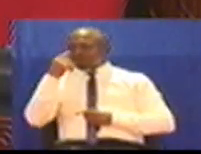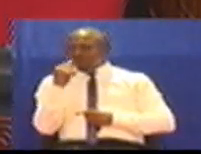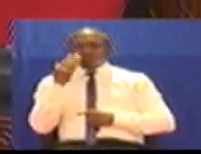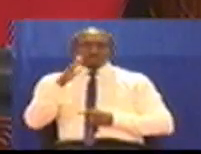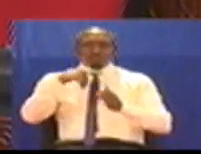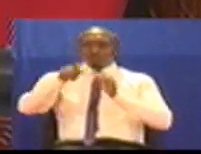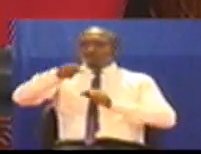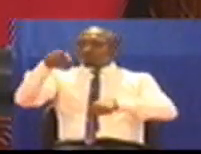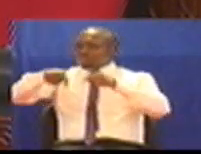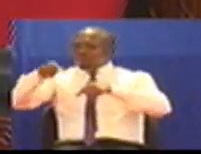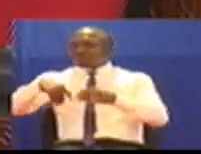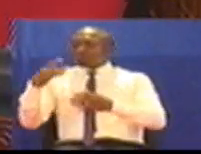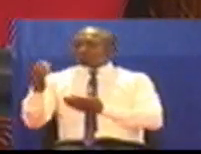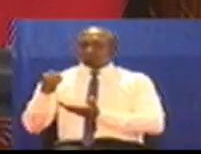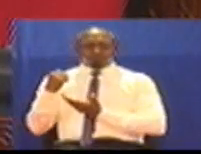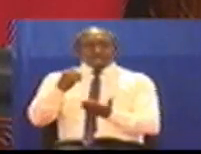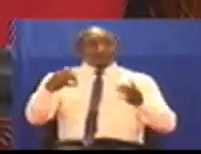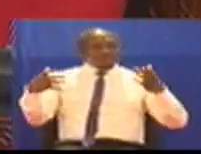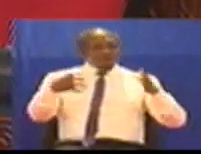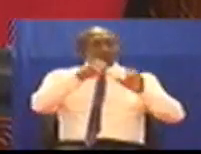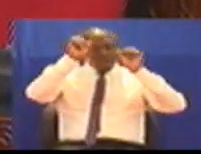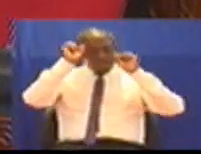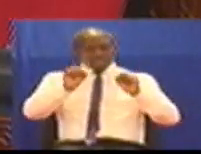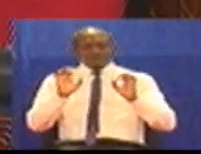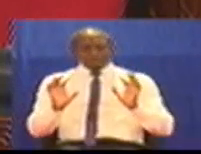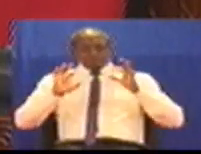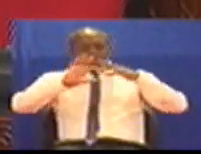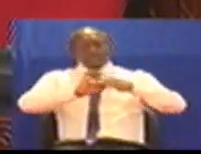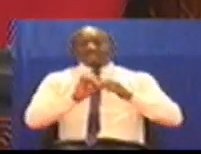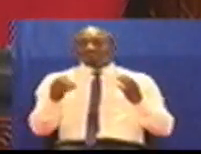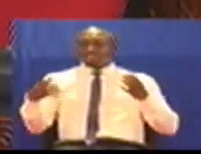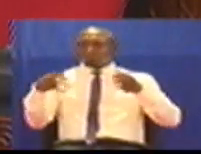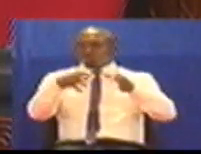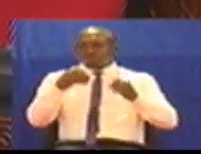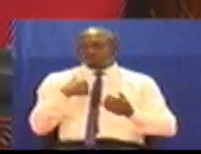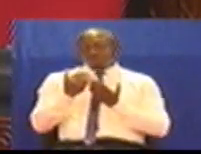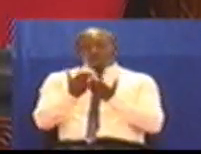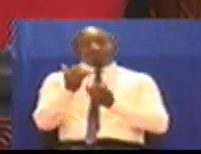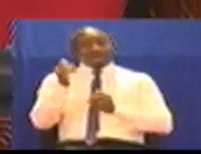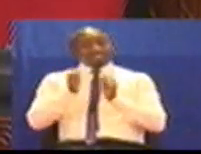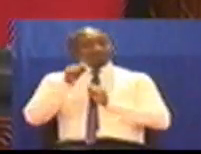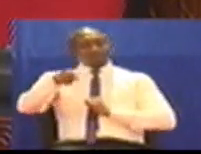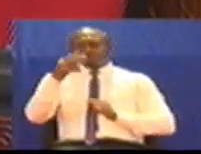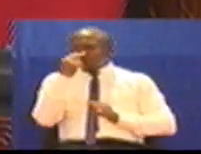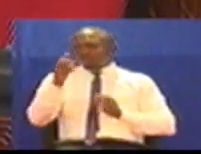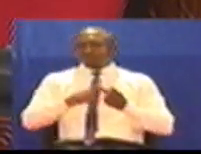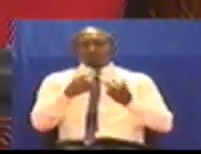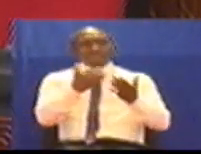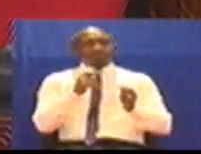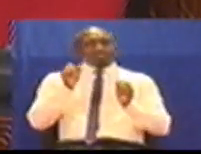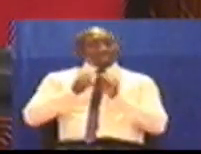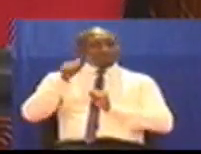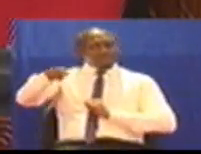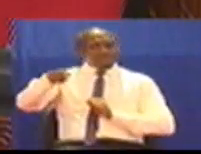walemavu kupata mikopo ni kujiunga katika vikundi. Mimi nilikuwa naomba jambo hili liangaliwe kwa sababu tumeweka jambo